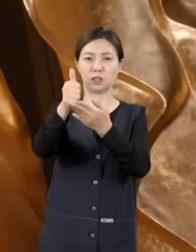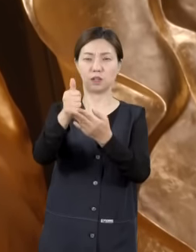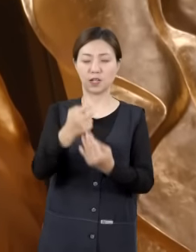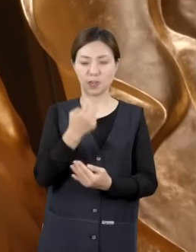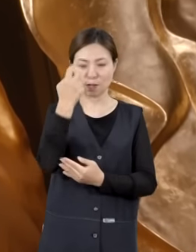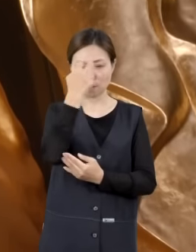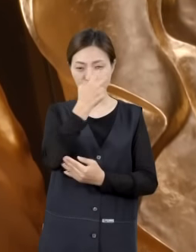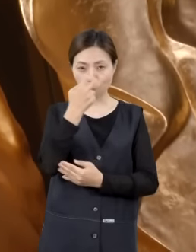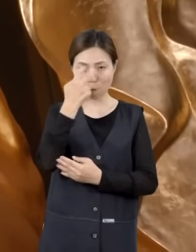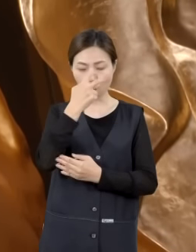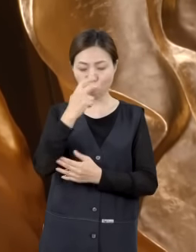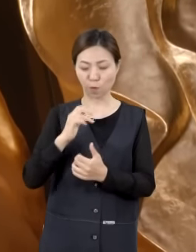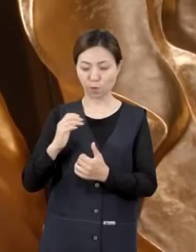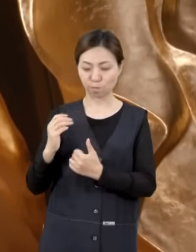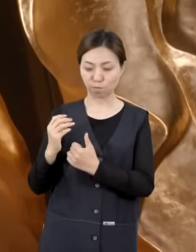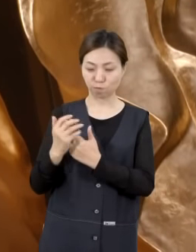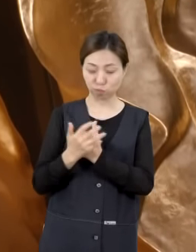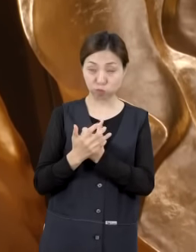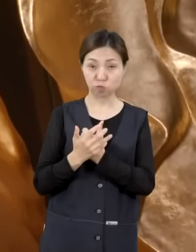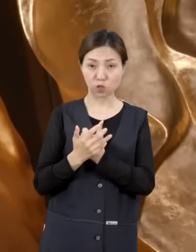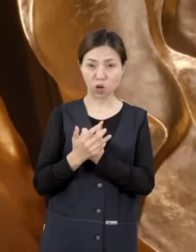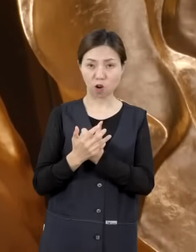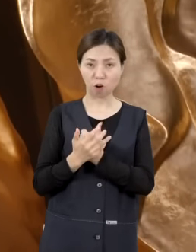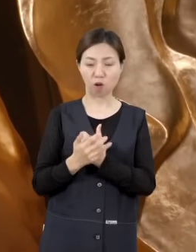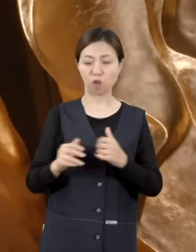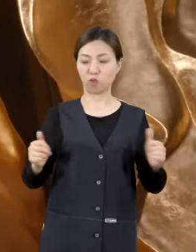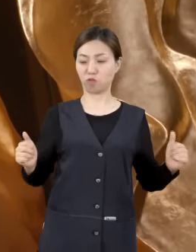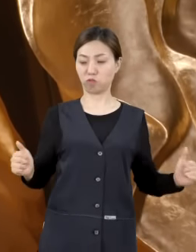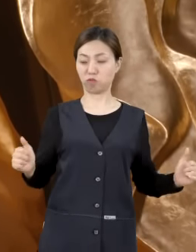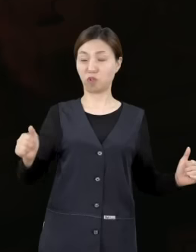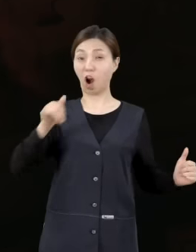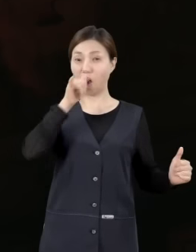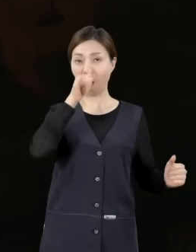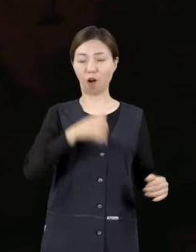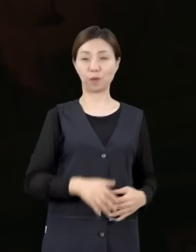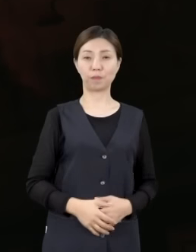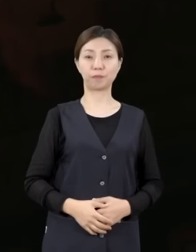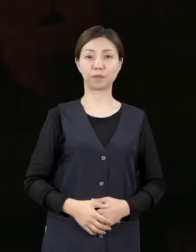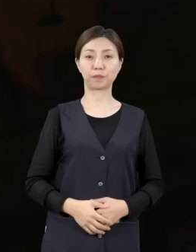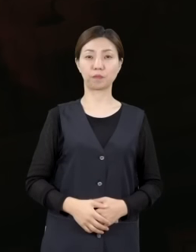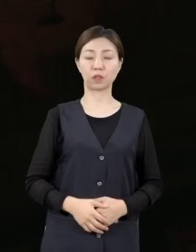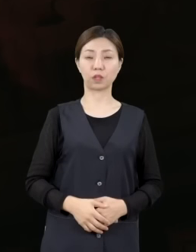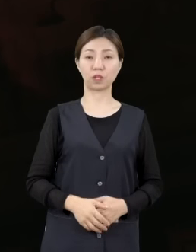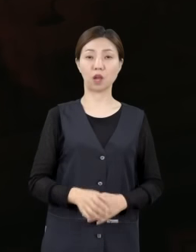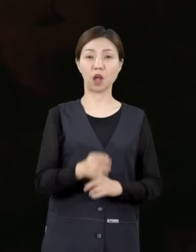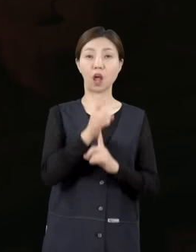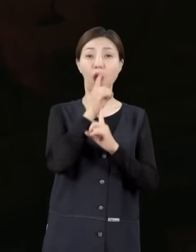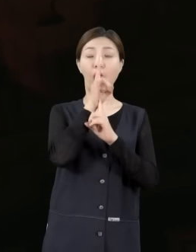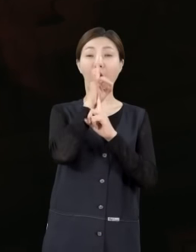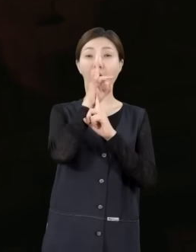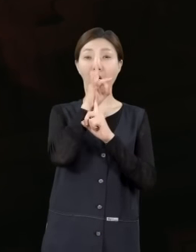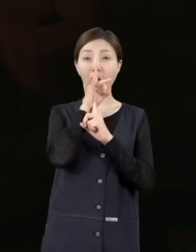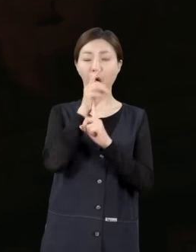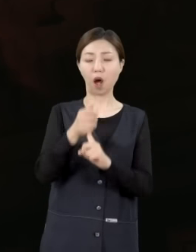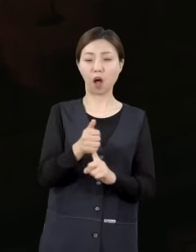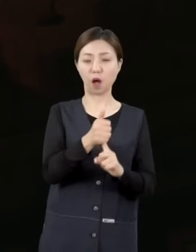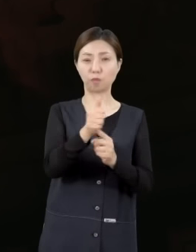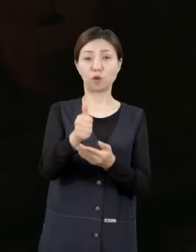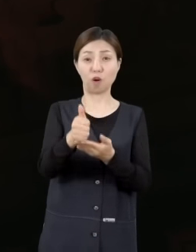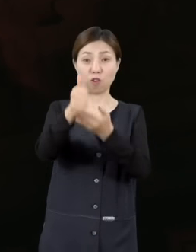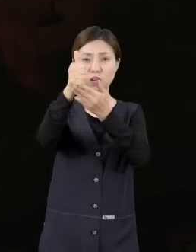보좌하며 미륵전 안으로 들어오는 이들을 맞아 주십니다